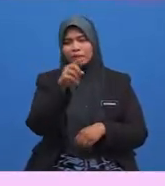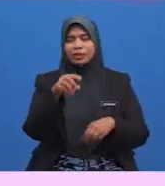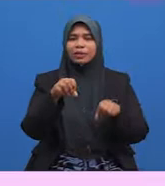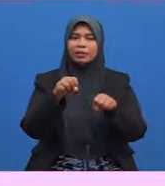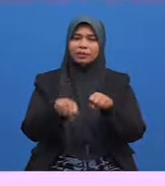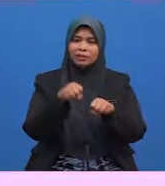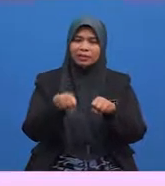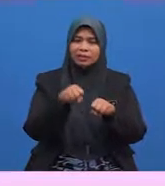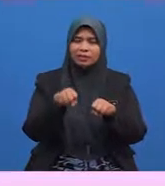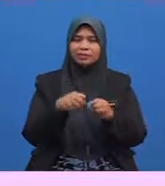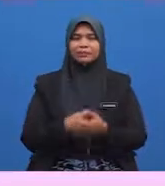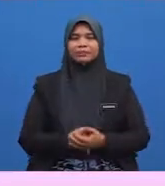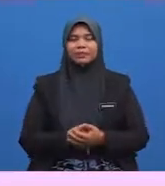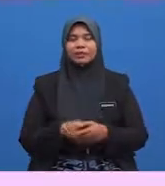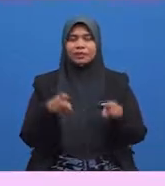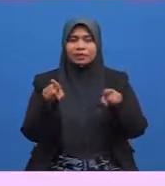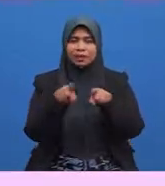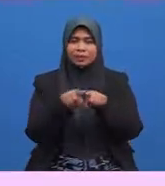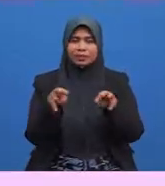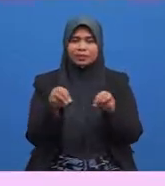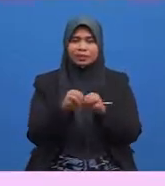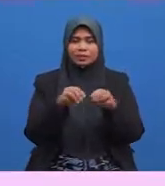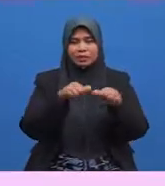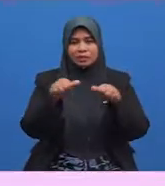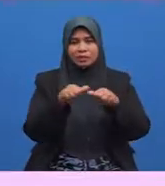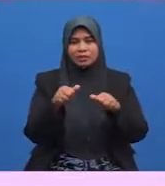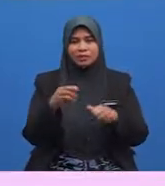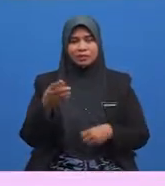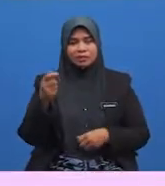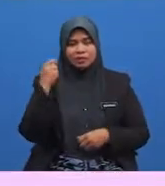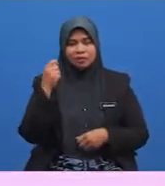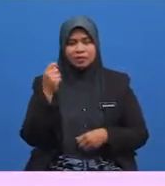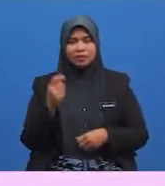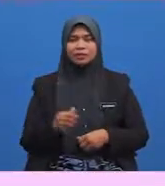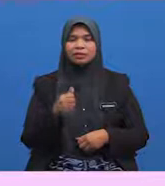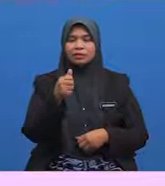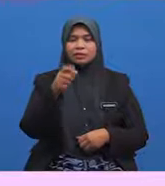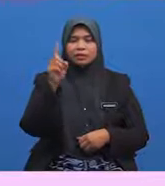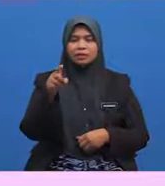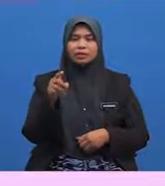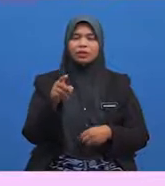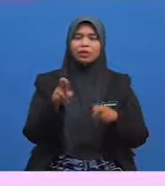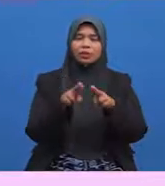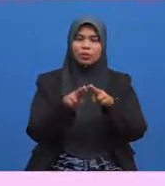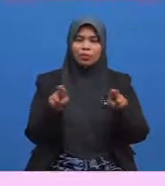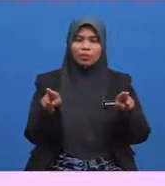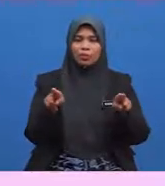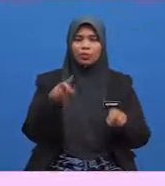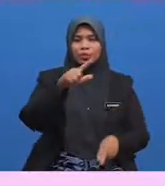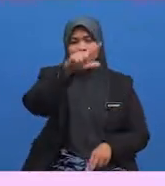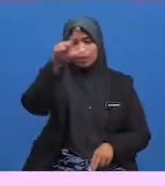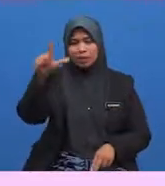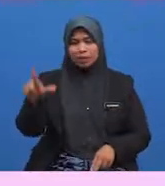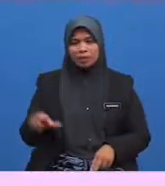Sama seperti aktiviti pertama tadi, anda perlu mengukur lilitan dengan diameter